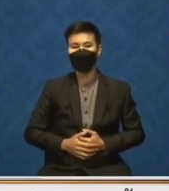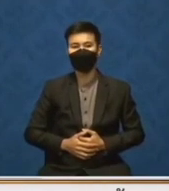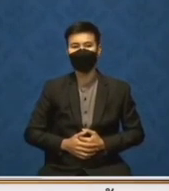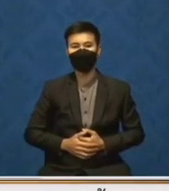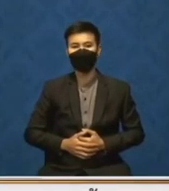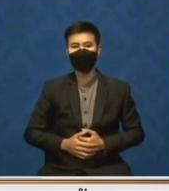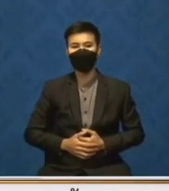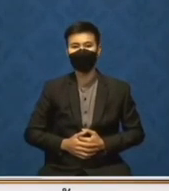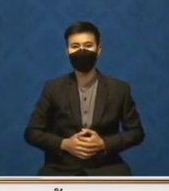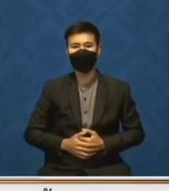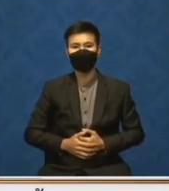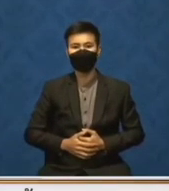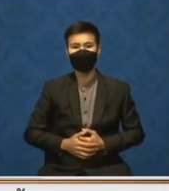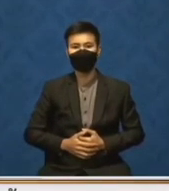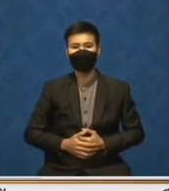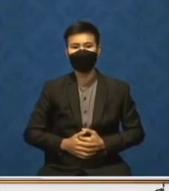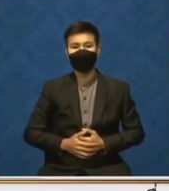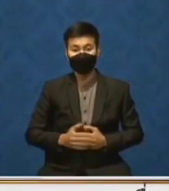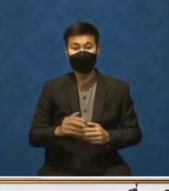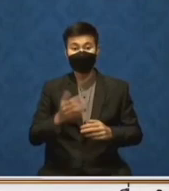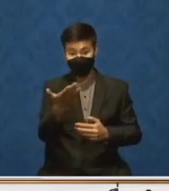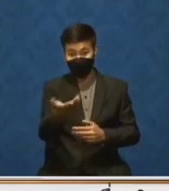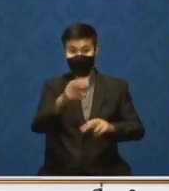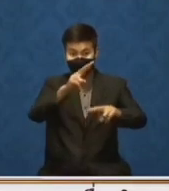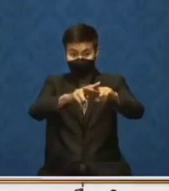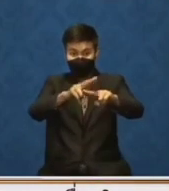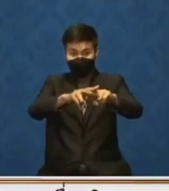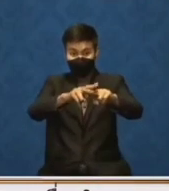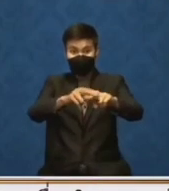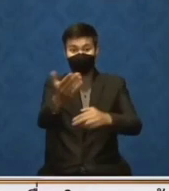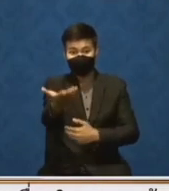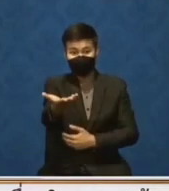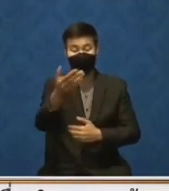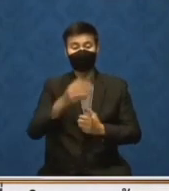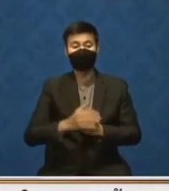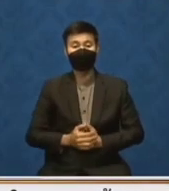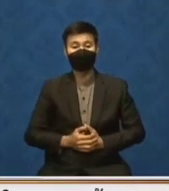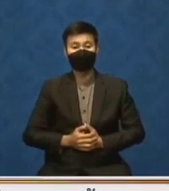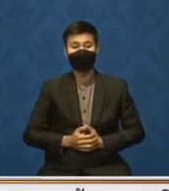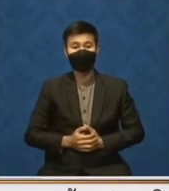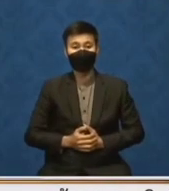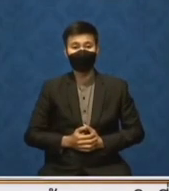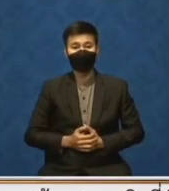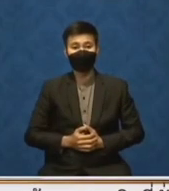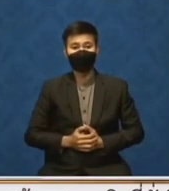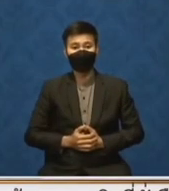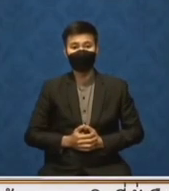และก็จะราโดรานั่งลงนั่งลงจะราลังการมีคำ